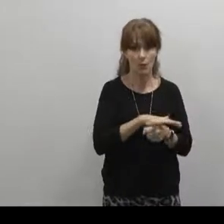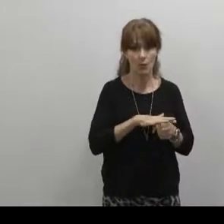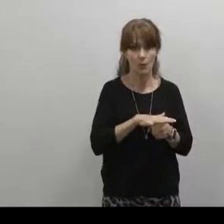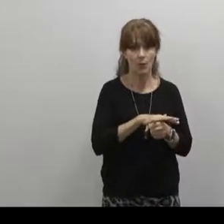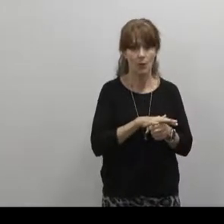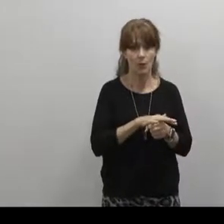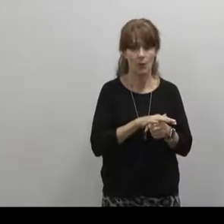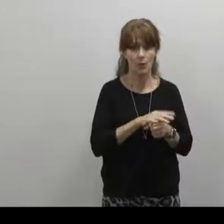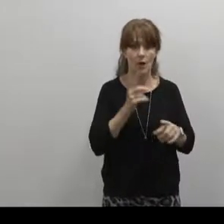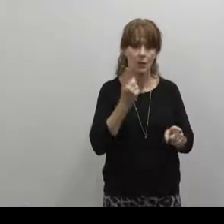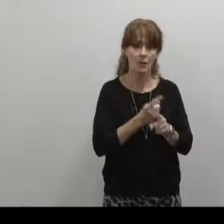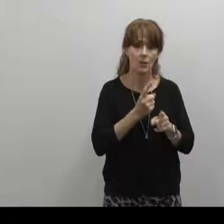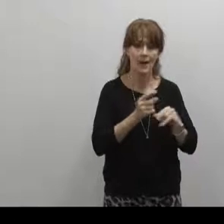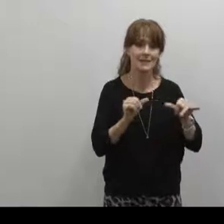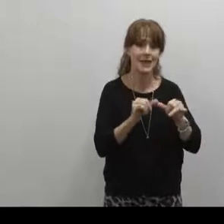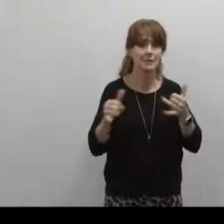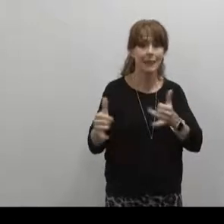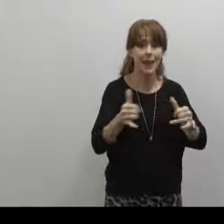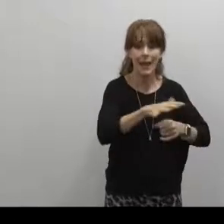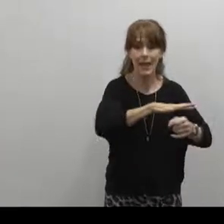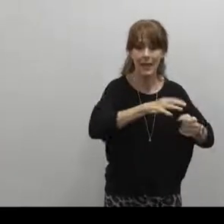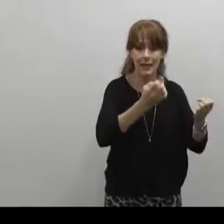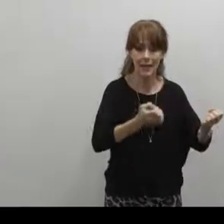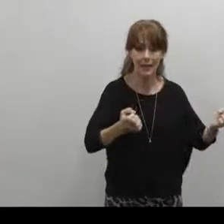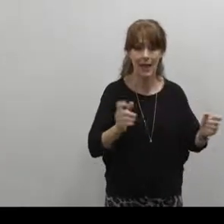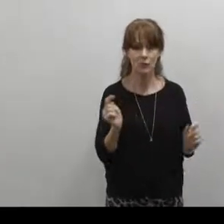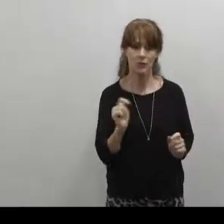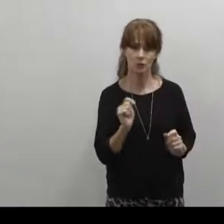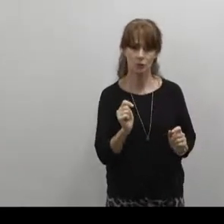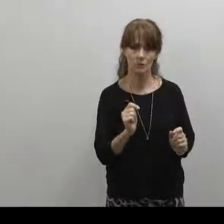nên dùng chất cho nên làm việc ở cái miếng lạnh cái miếng